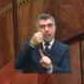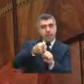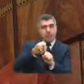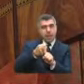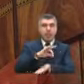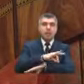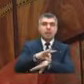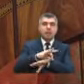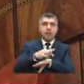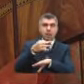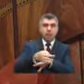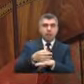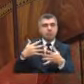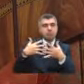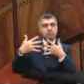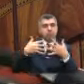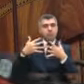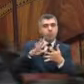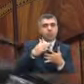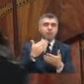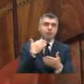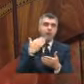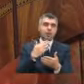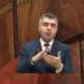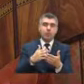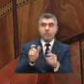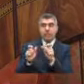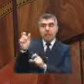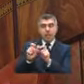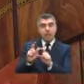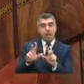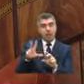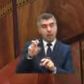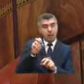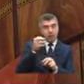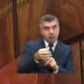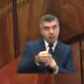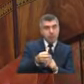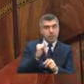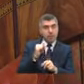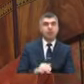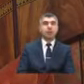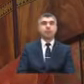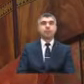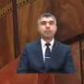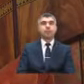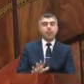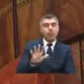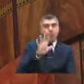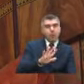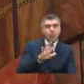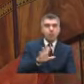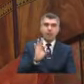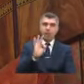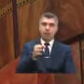رقمي باش نديروا الشفافية، باش نحاربوا الفساد، باش المواطن يعرف شنو واقع، الصفقات العمومية نتبعوها اش كاينة، باش كل شيء يعرف